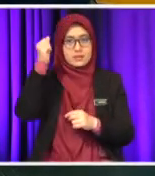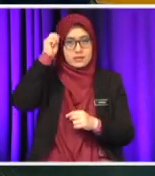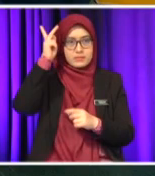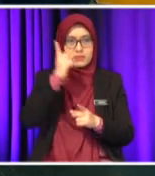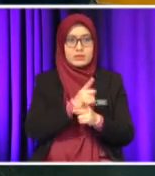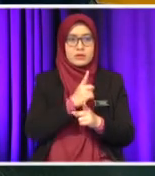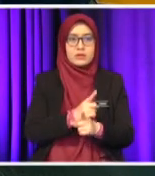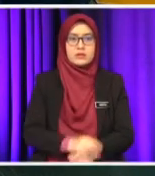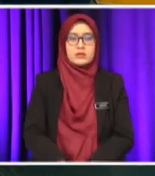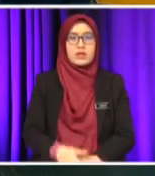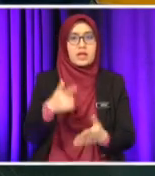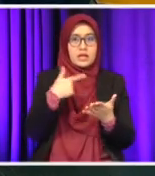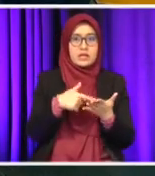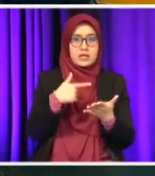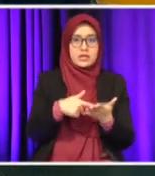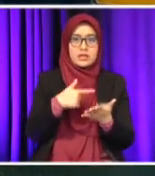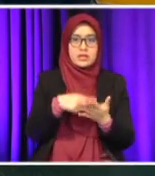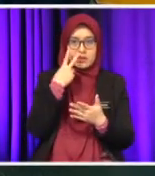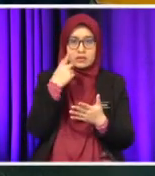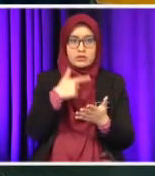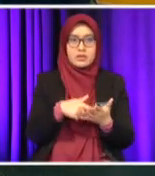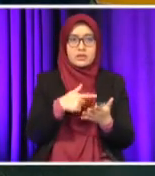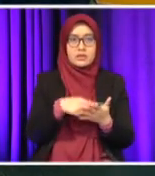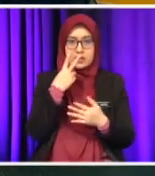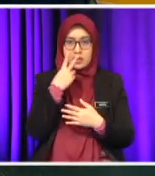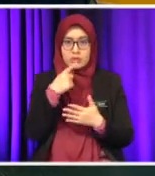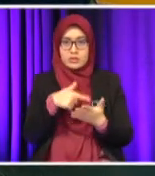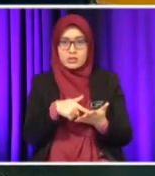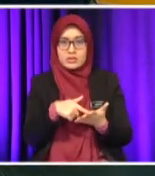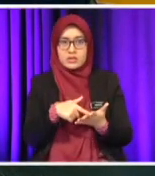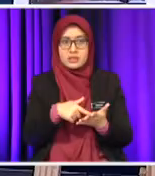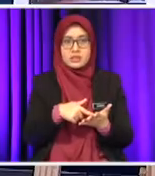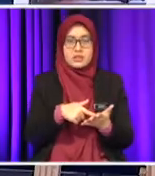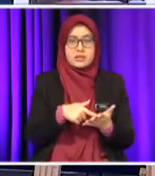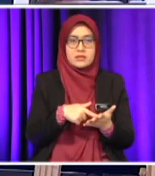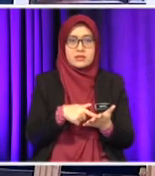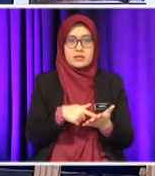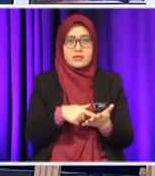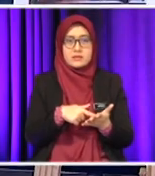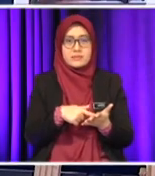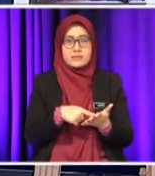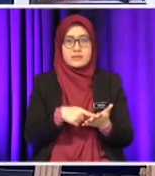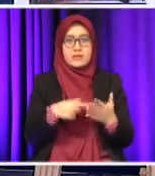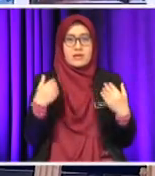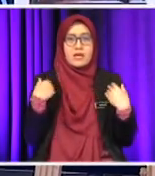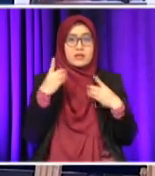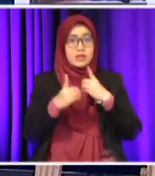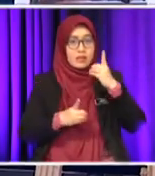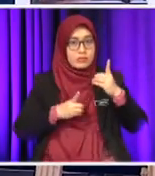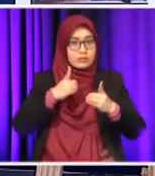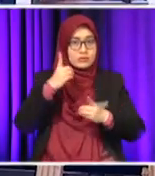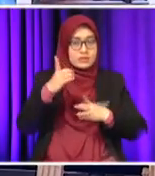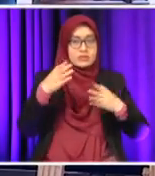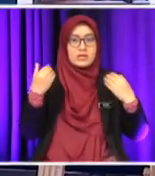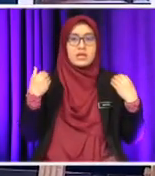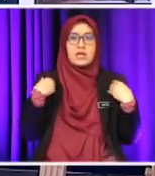baik seterusnya Cikgu kalau itu Terima kasih ini Hah Yang ini ada demonstrasi Ade